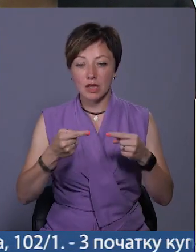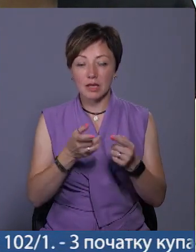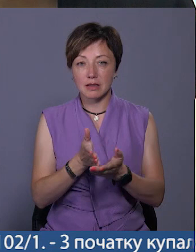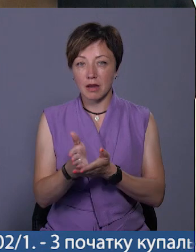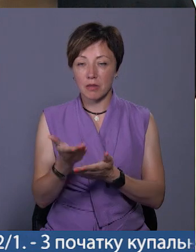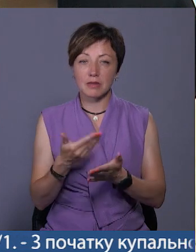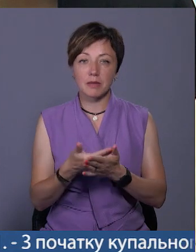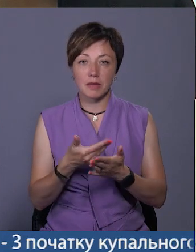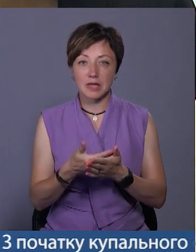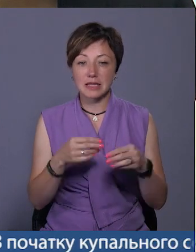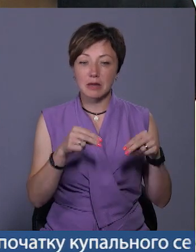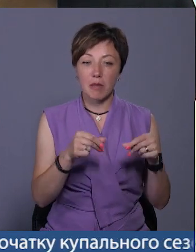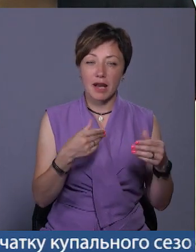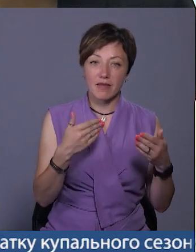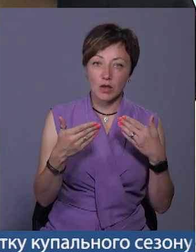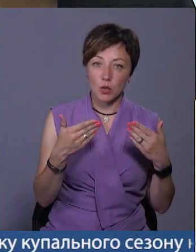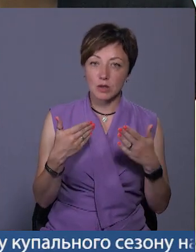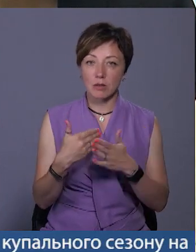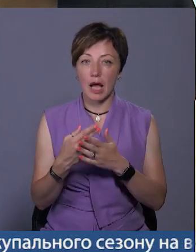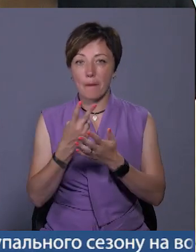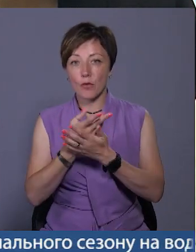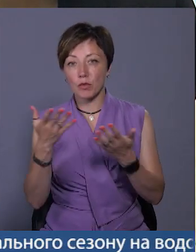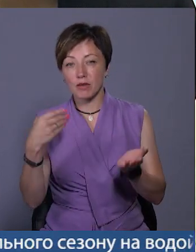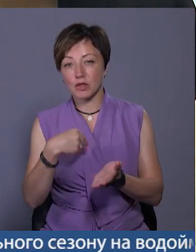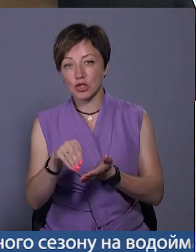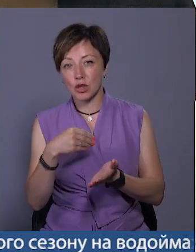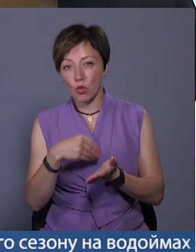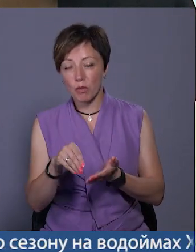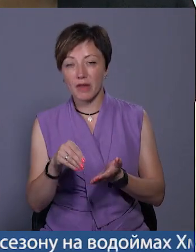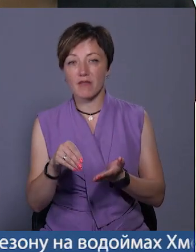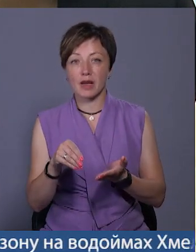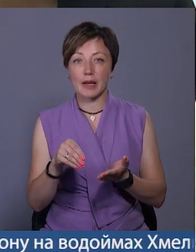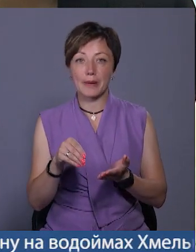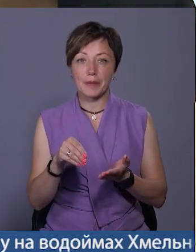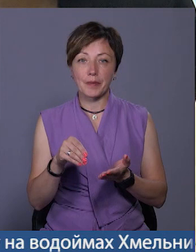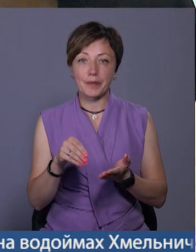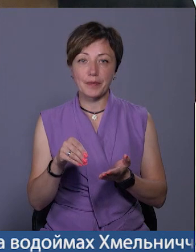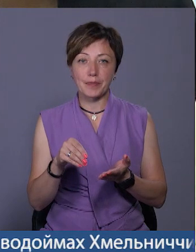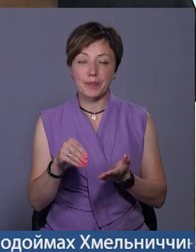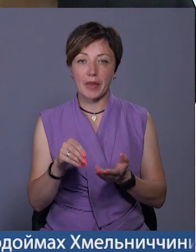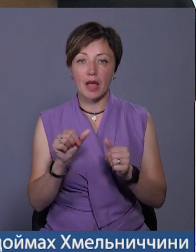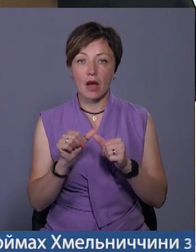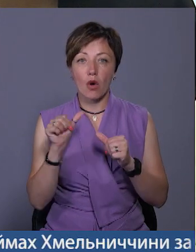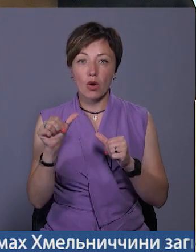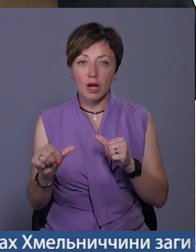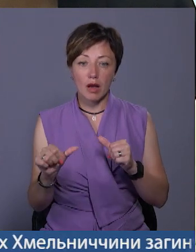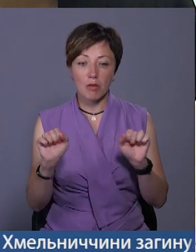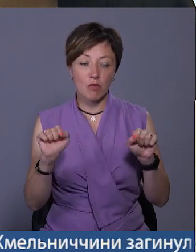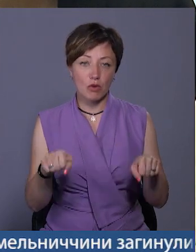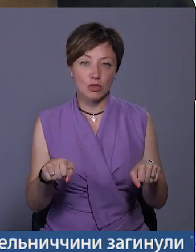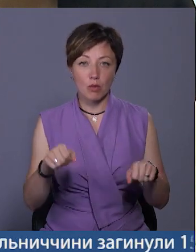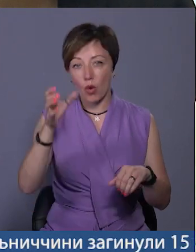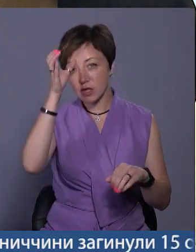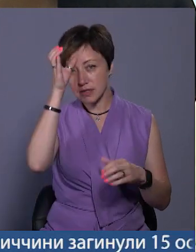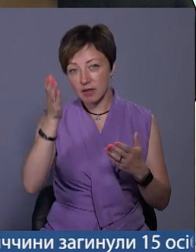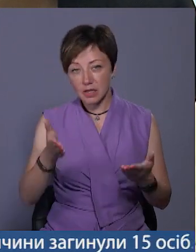Ну, для прикладу, там земельні відносини, для прикладу, публічні закупівлі, там окремо ми там можемо брати